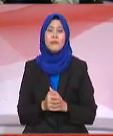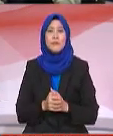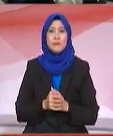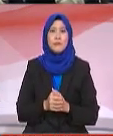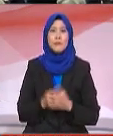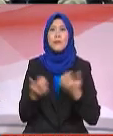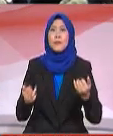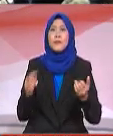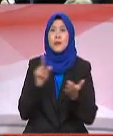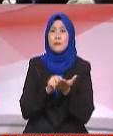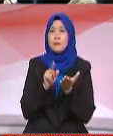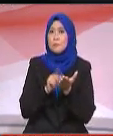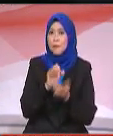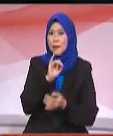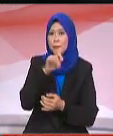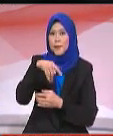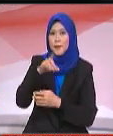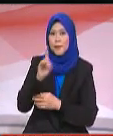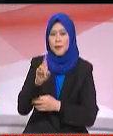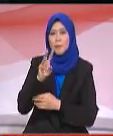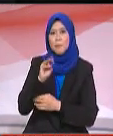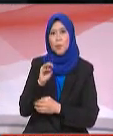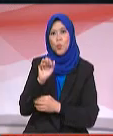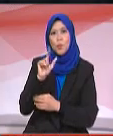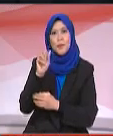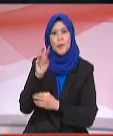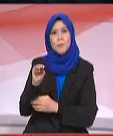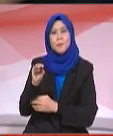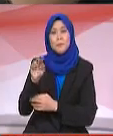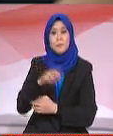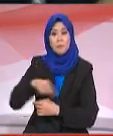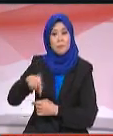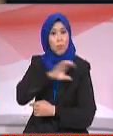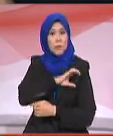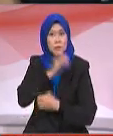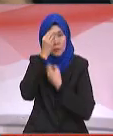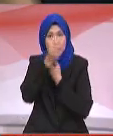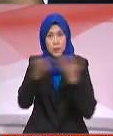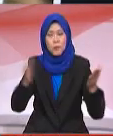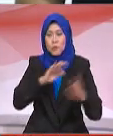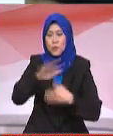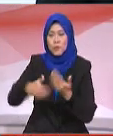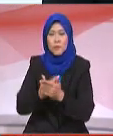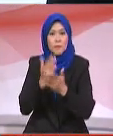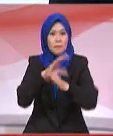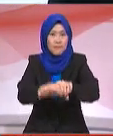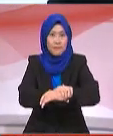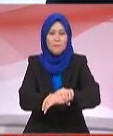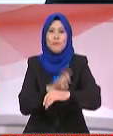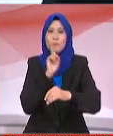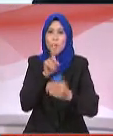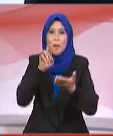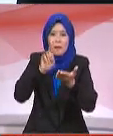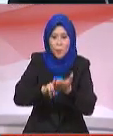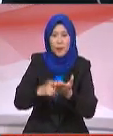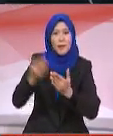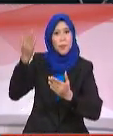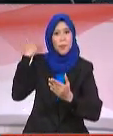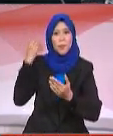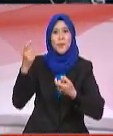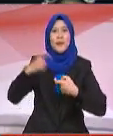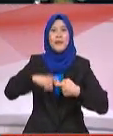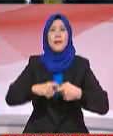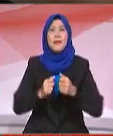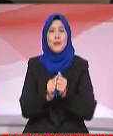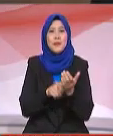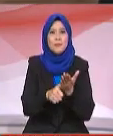Bercakap dalam sidang media di IPD Mualim, beliau turut memaklumkan kesemua yang ditahan mempunyai rekod lampau berkaitan dadah